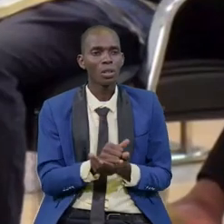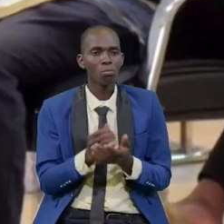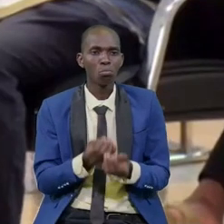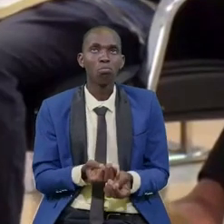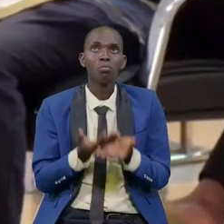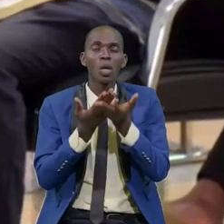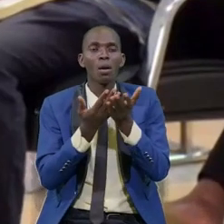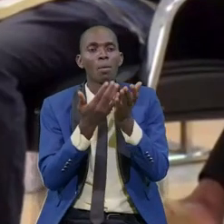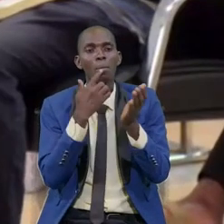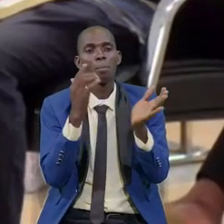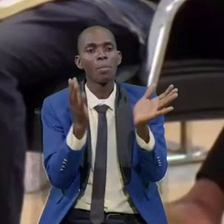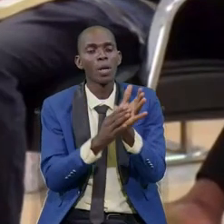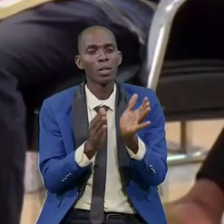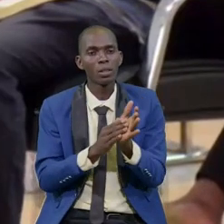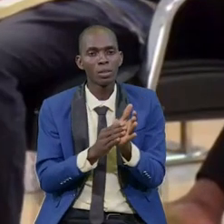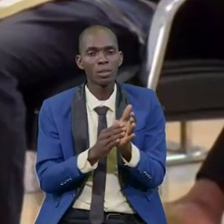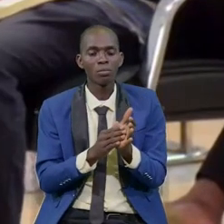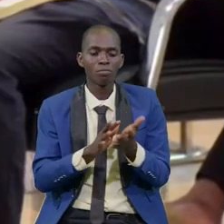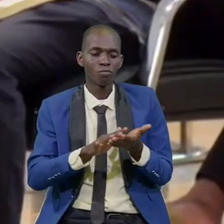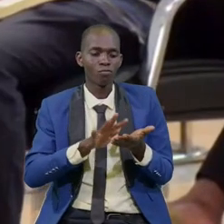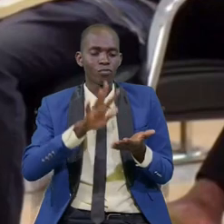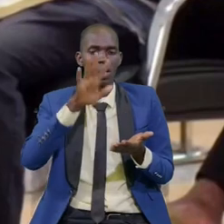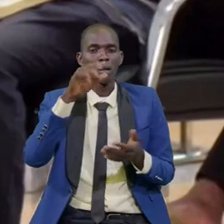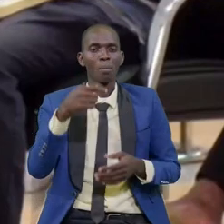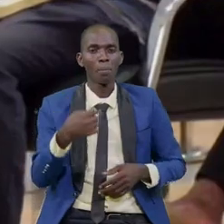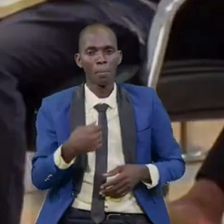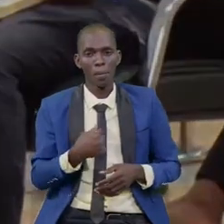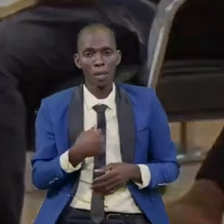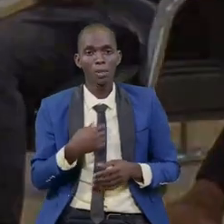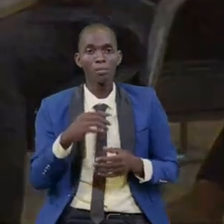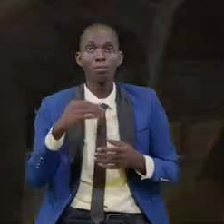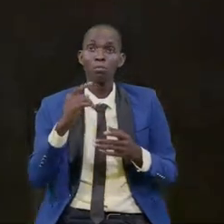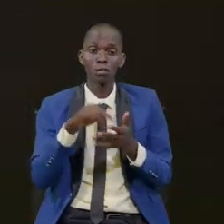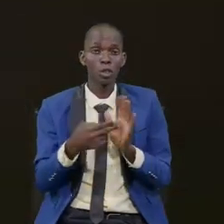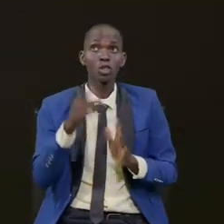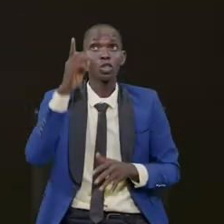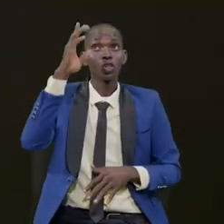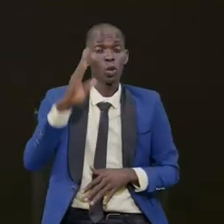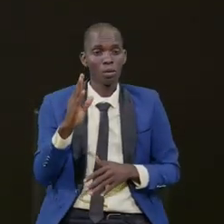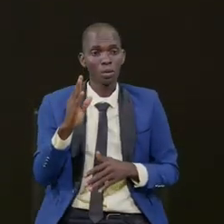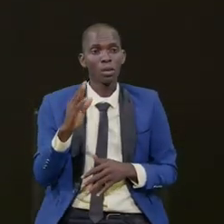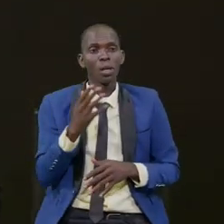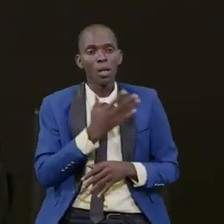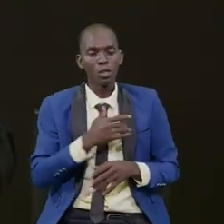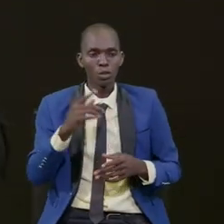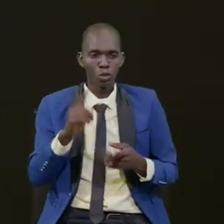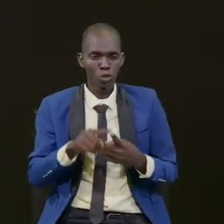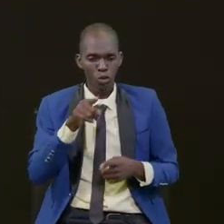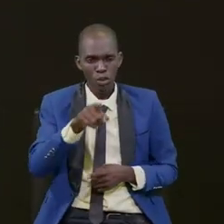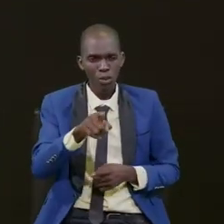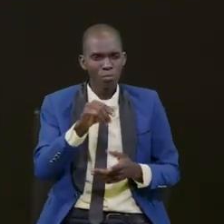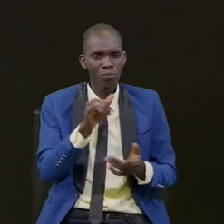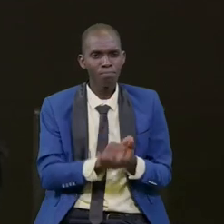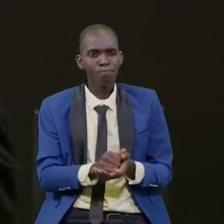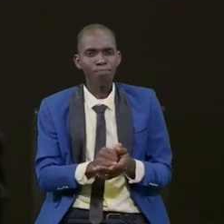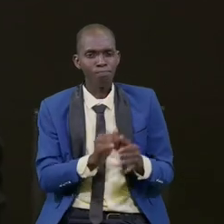23. Celui qui offre pour sacrifice des actions de grâce me glorifie. Ce verset nous parle. Et à celui qui